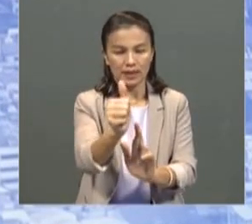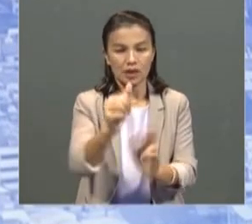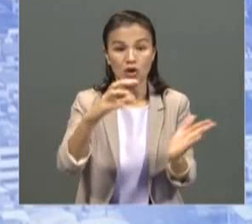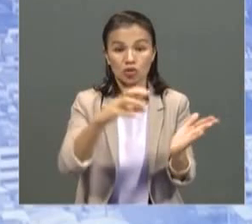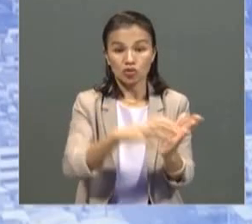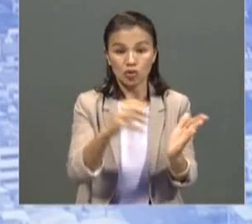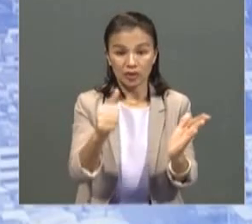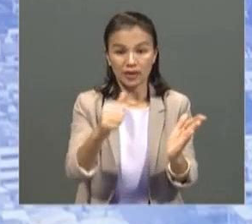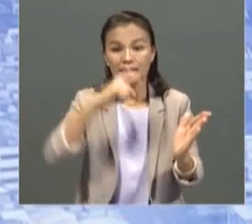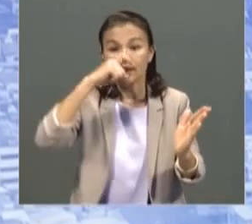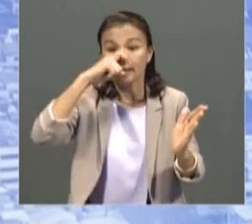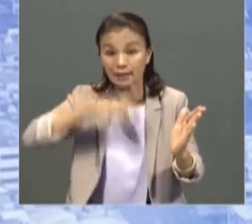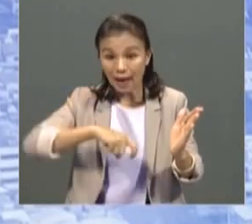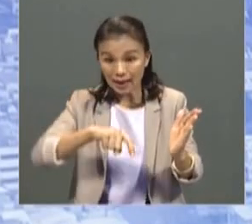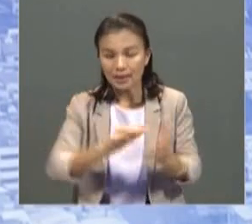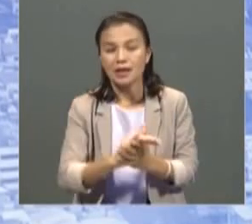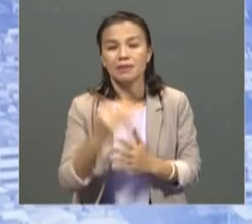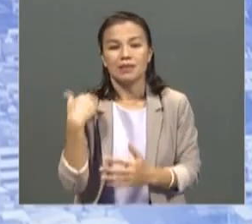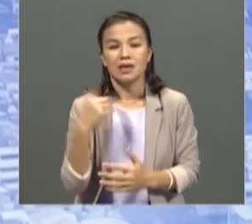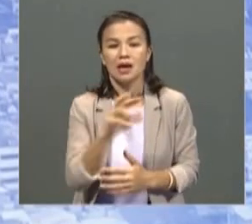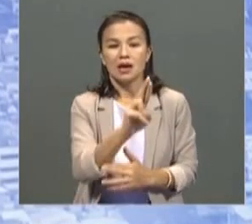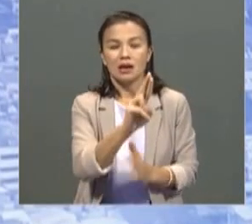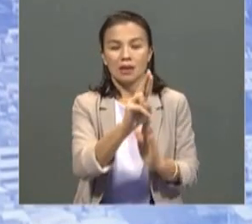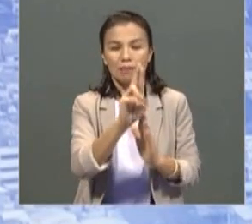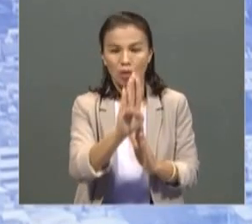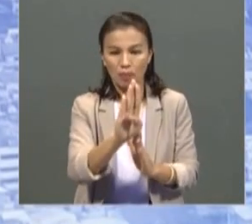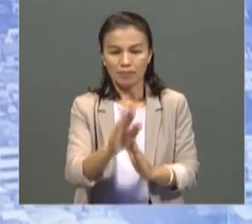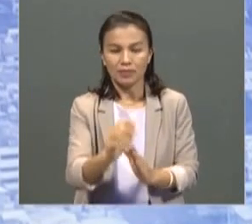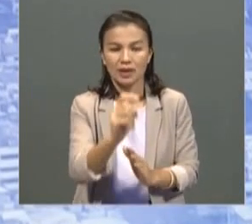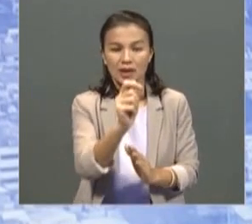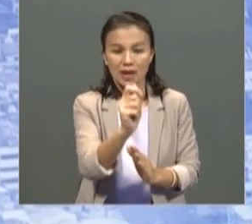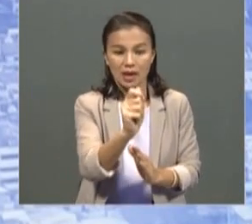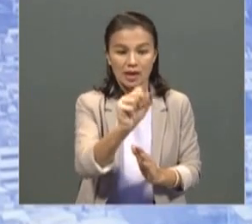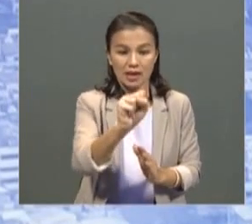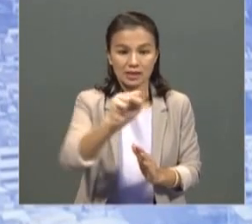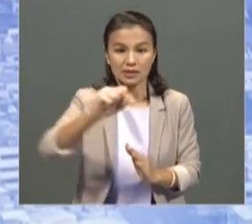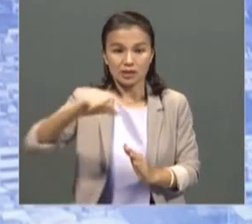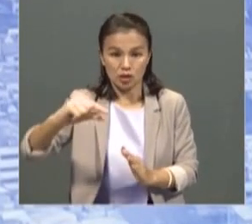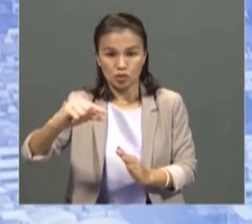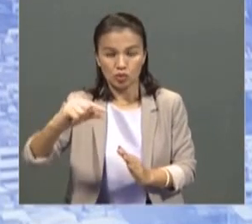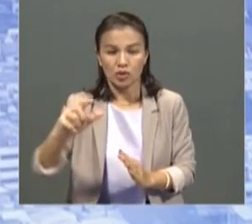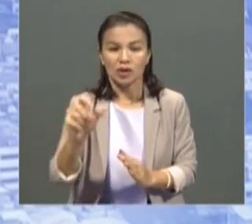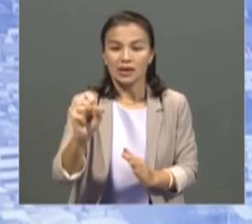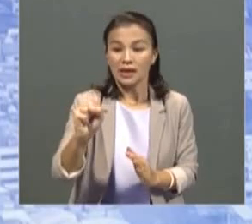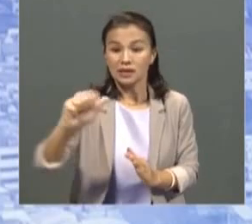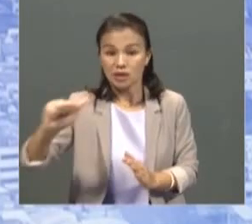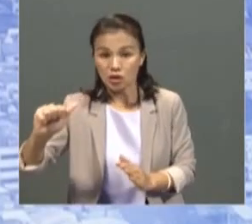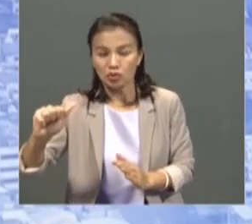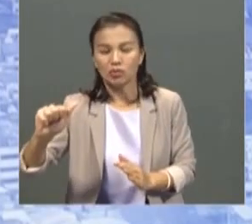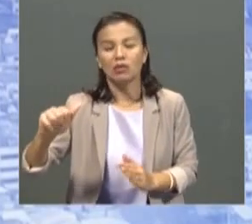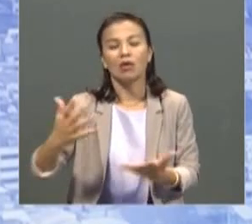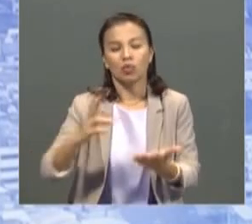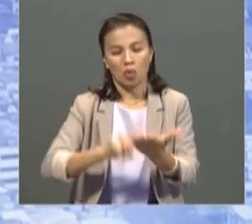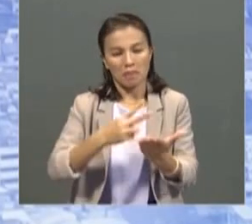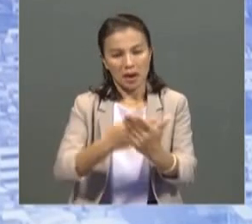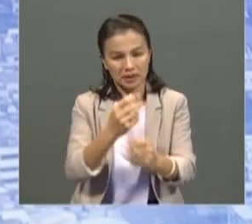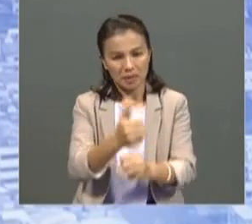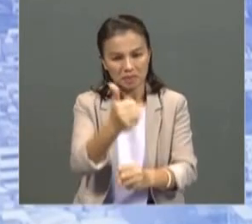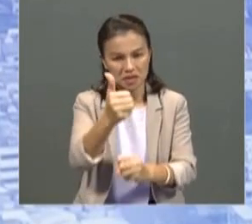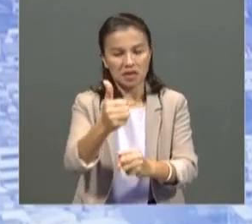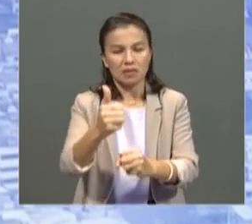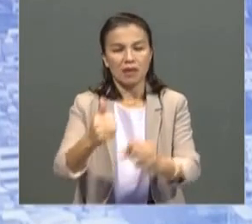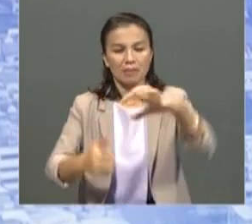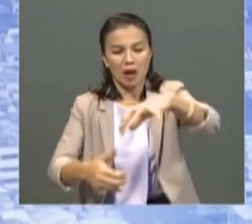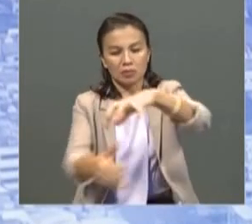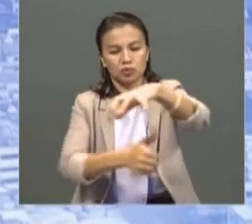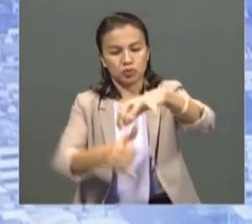าสุดเลยสาวยาสานันเนี่ยเป็นเราต้องยงจียามเลยสุดนะปัตตานีมีคนเห็นเช่นอะไรแต่เกลือดาตัวสาวยายงมีจะนอรู้กวนทีมเราเข้าสิ่งเป็นรูปเช่